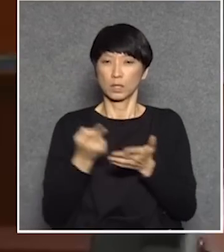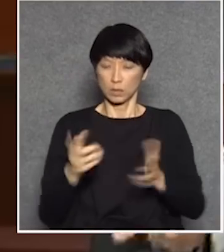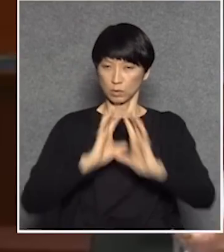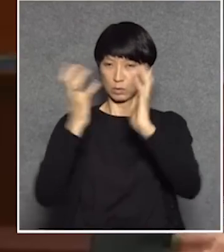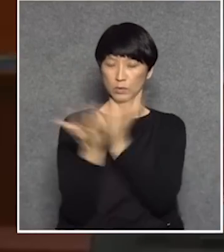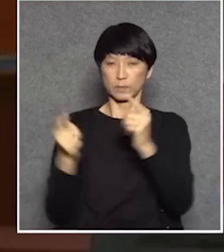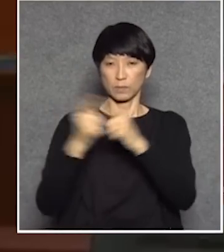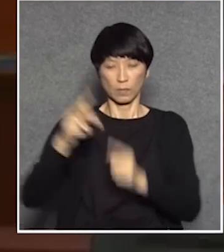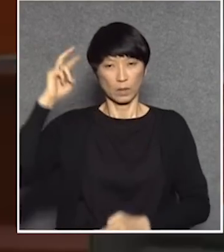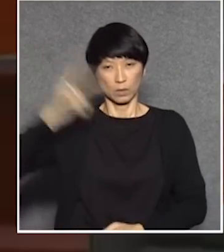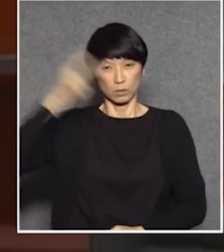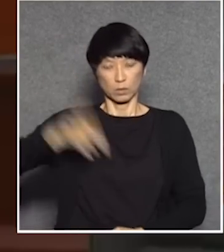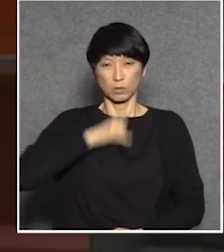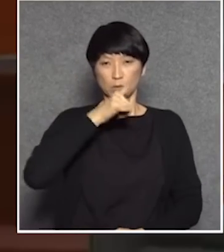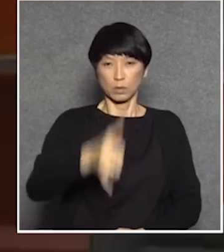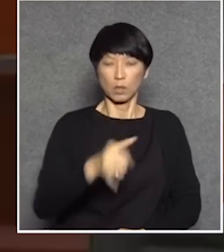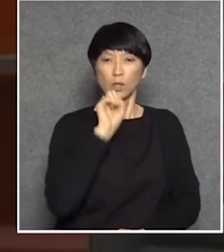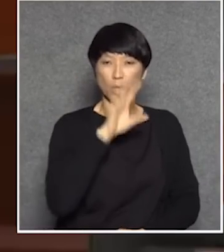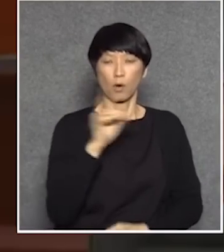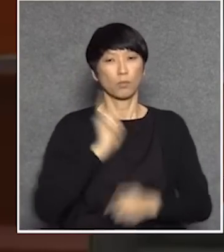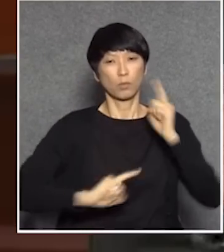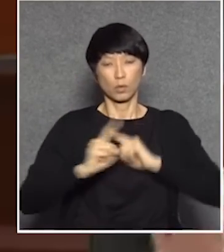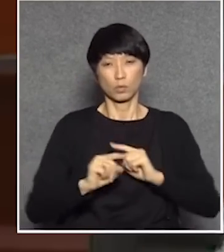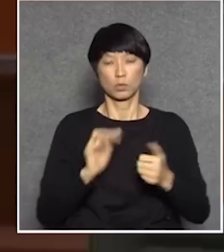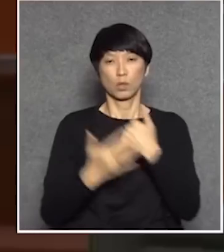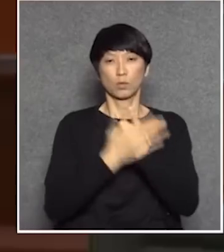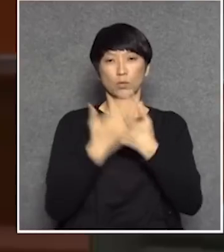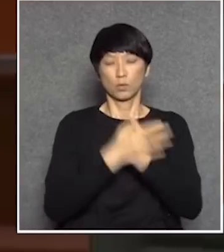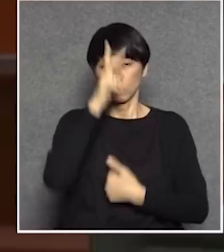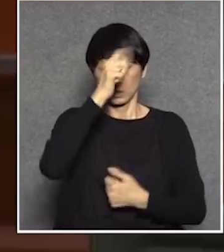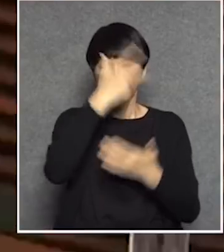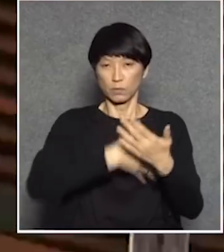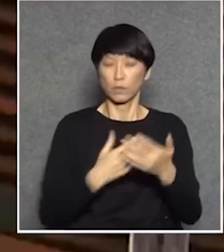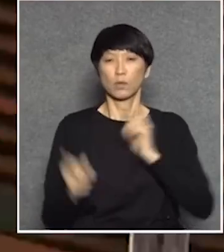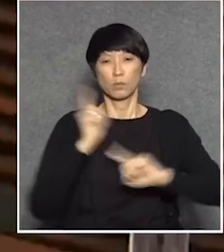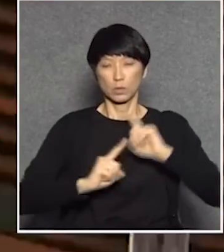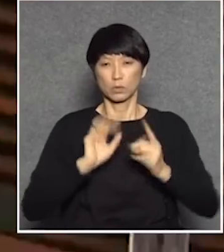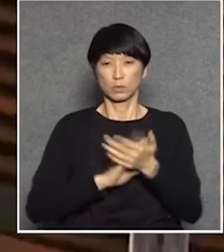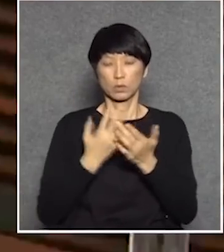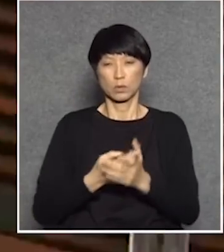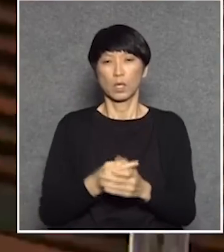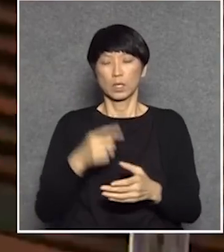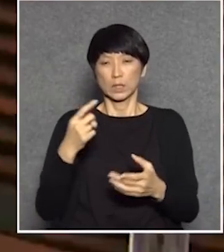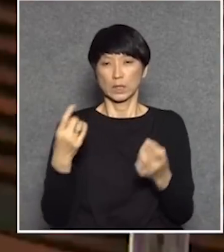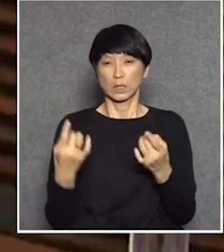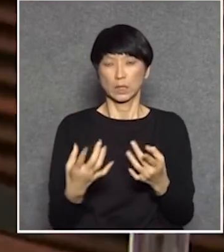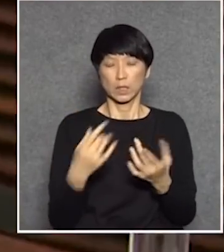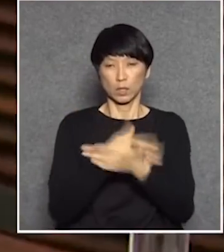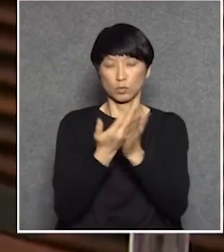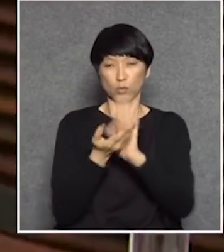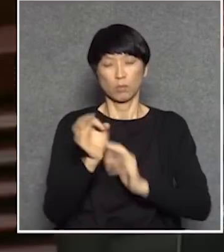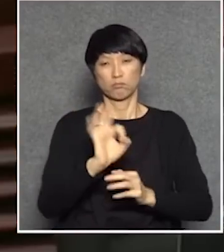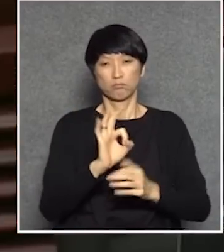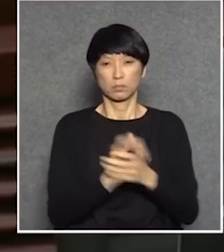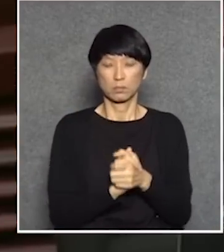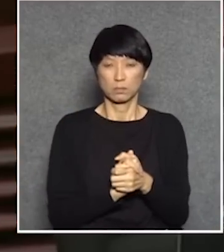你日日行出嚟講嘢唔緊要，你維護政府嘅決策都唔緊要，咪講啲有營養嘅説話先得㗎，係咪？嗱，你睇下香港大